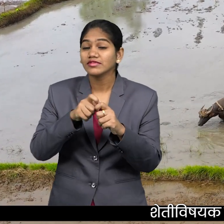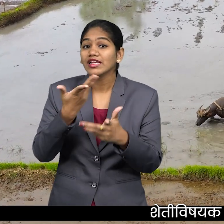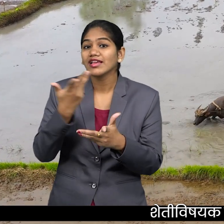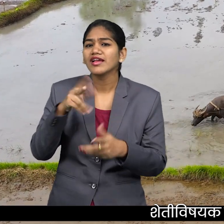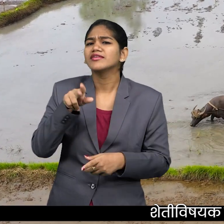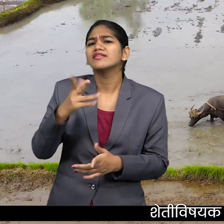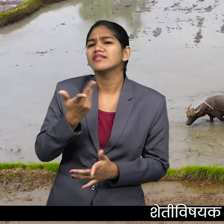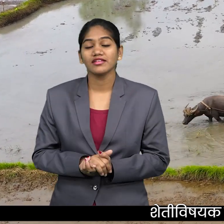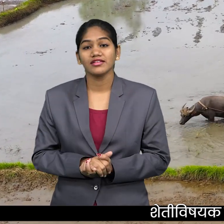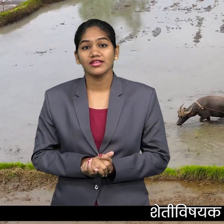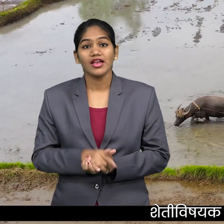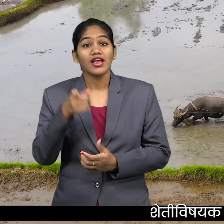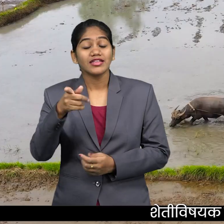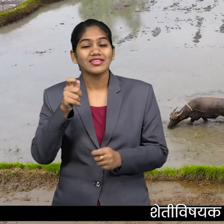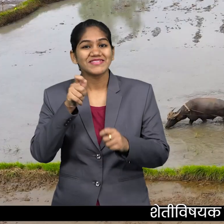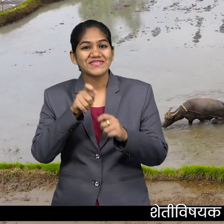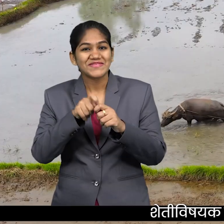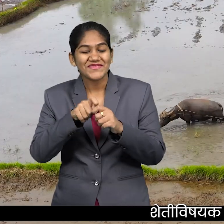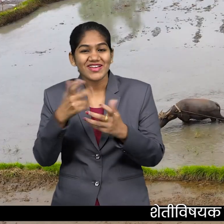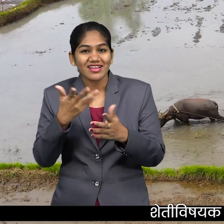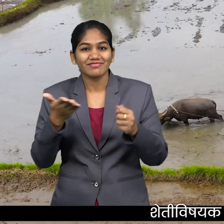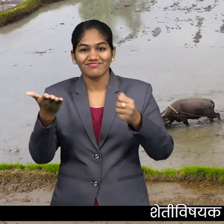शेतीविषयक क्रियाकलाप म्हणजे पिके,